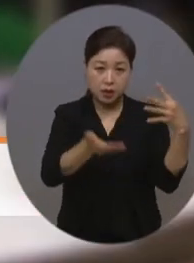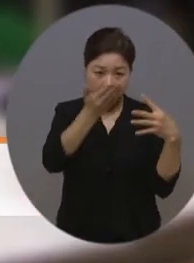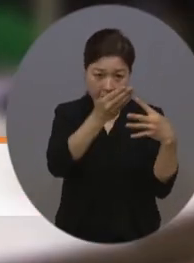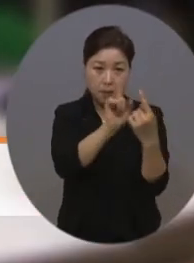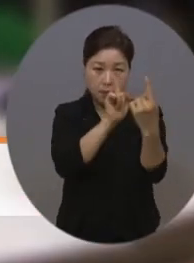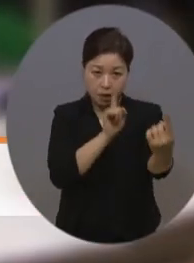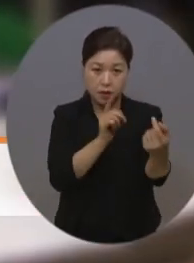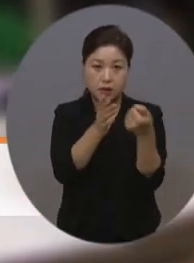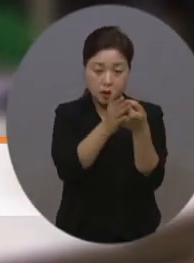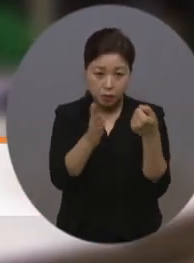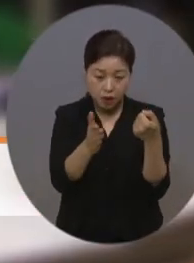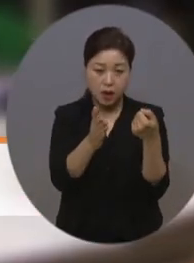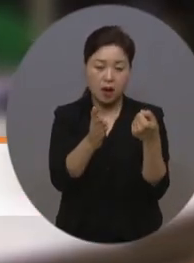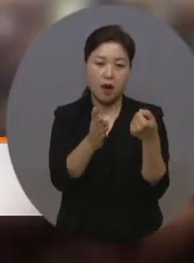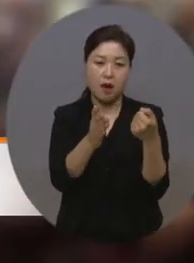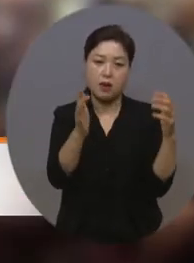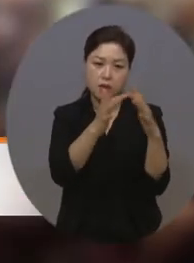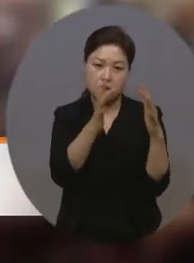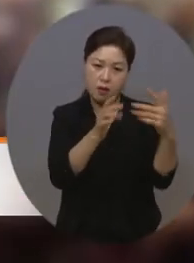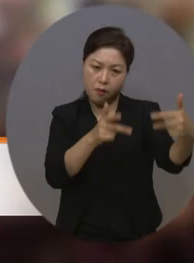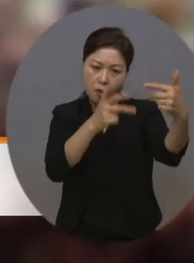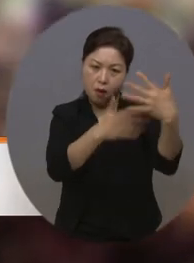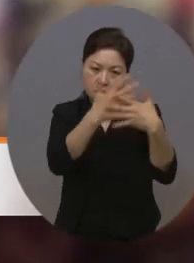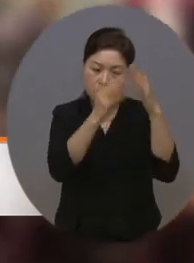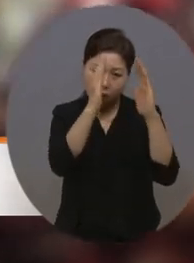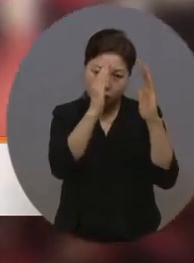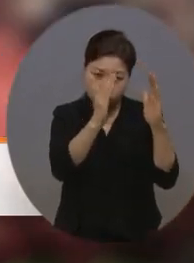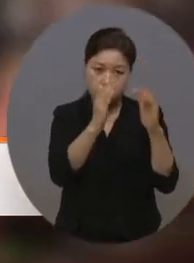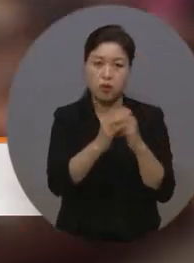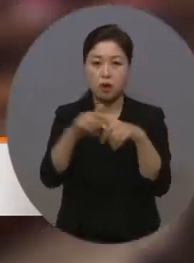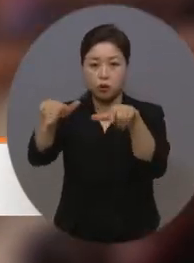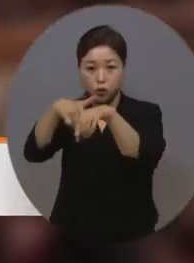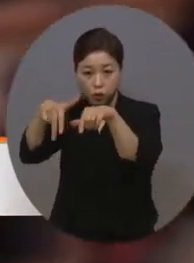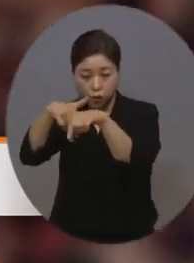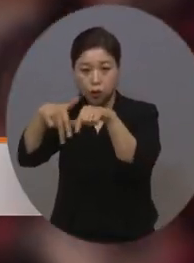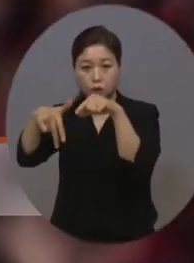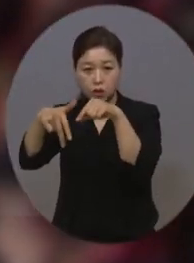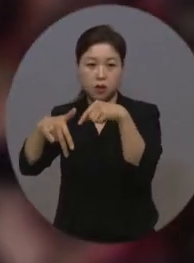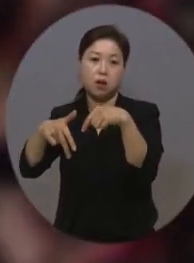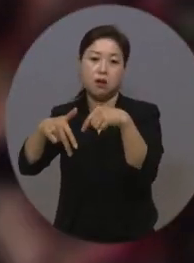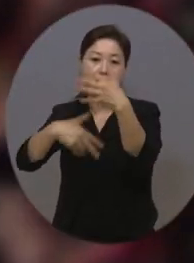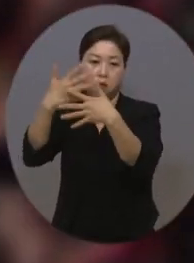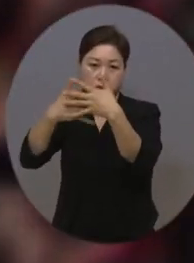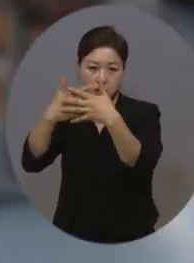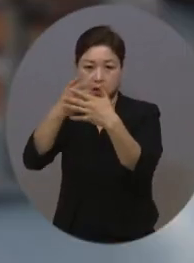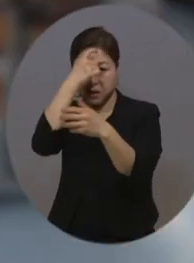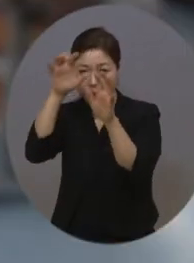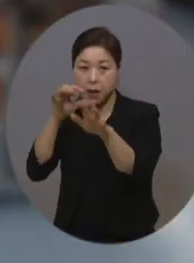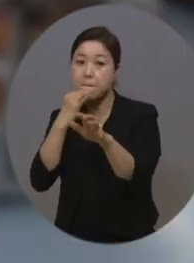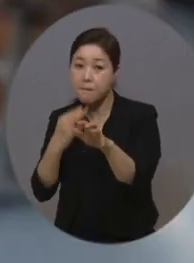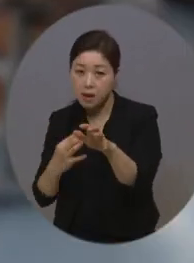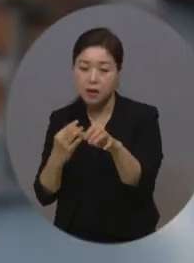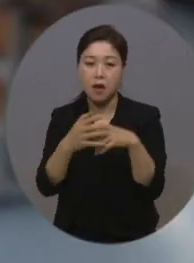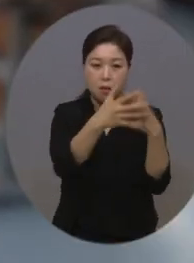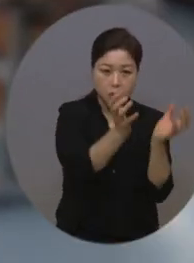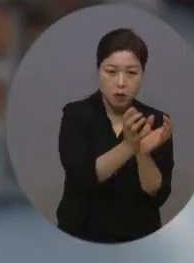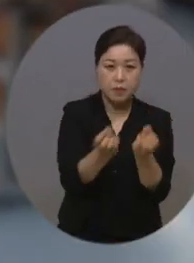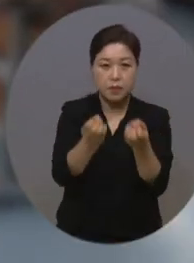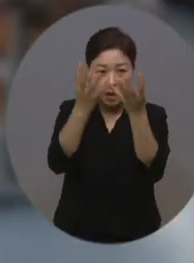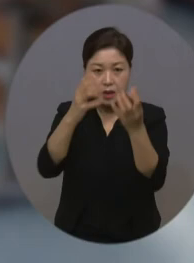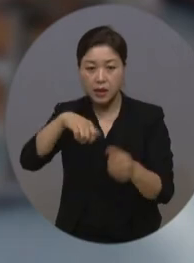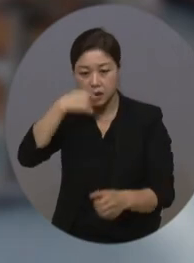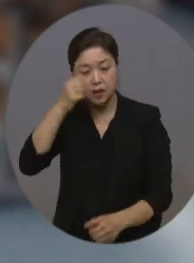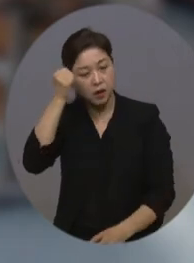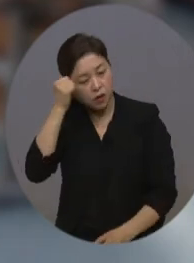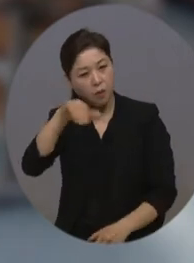정면 원격 수업 으로 전환되고 종교 시설은 비대면 예배만 가능하며 각종모임 행사 와 식사